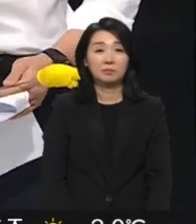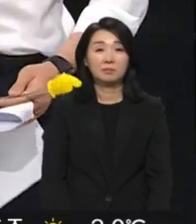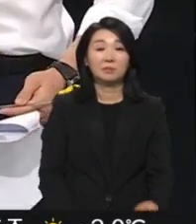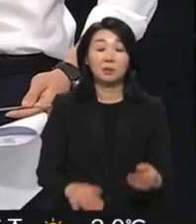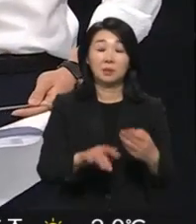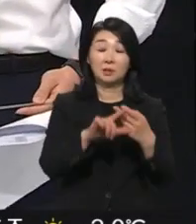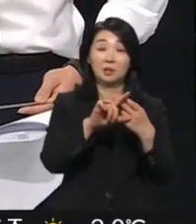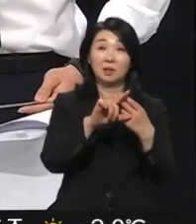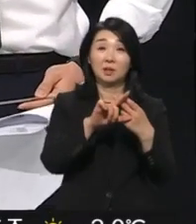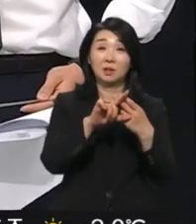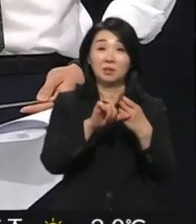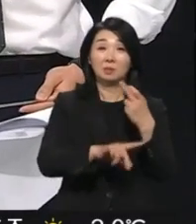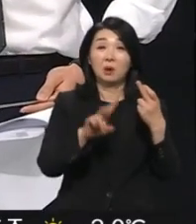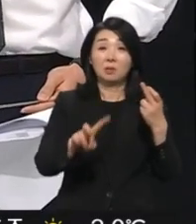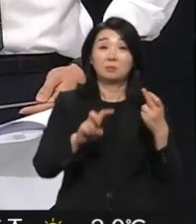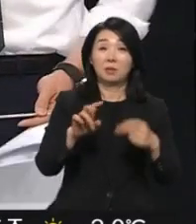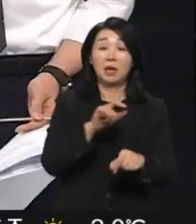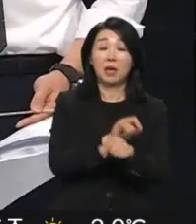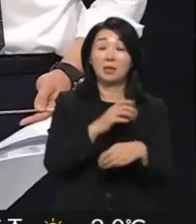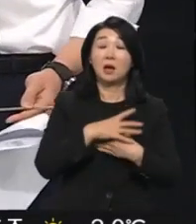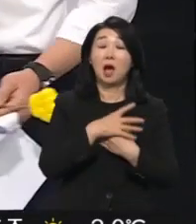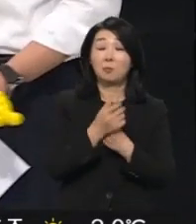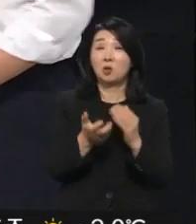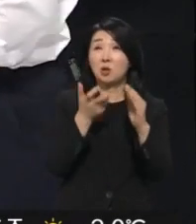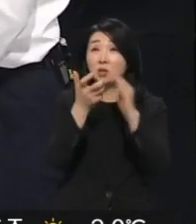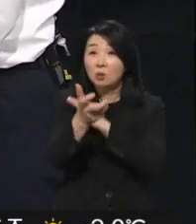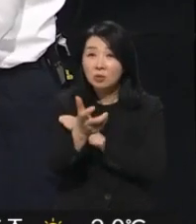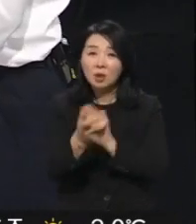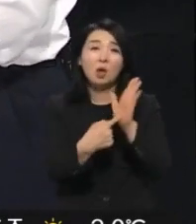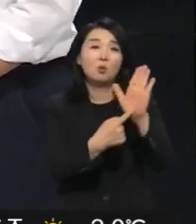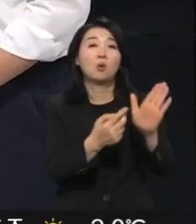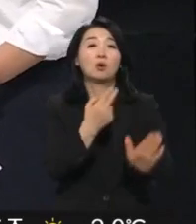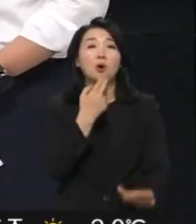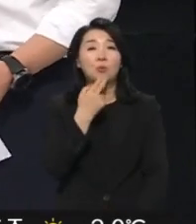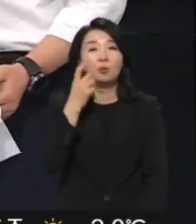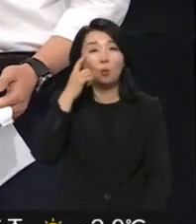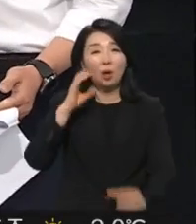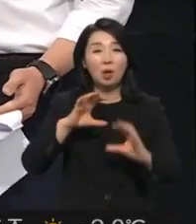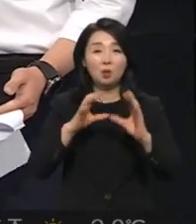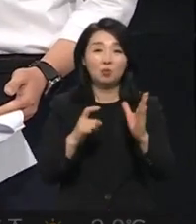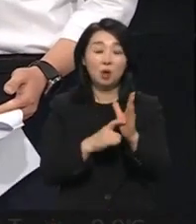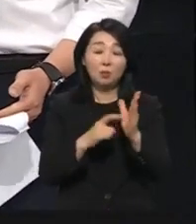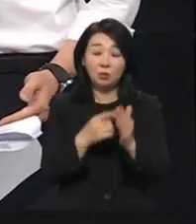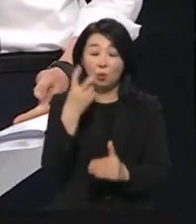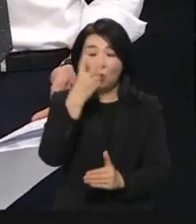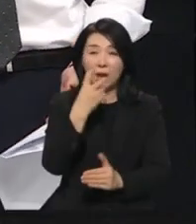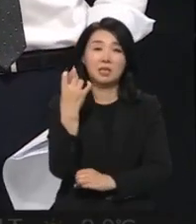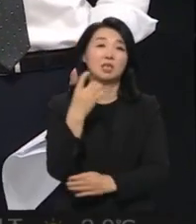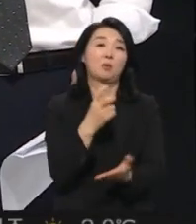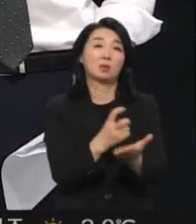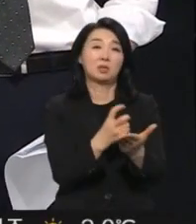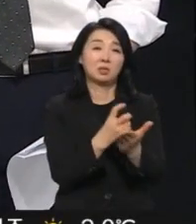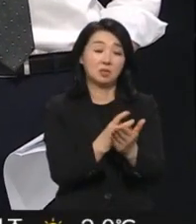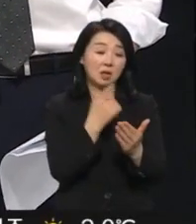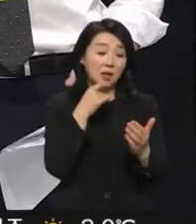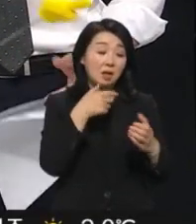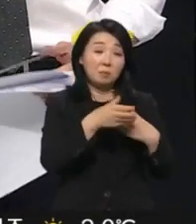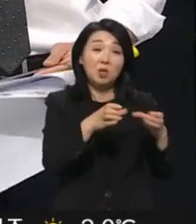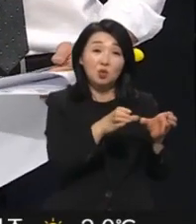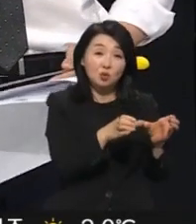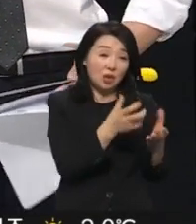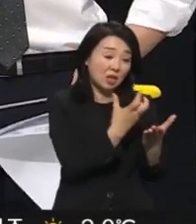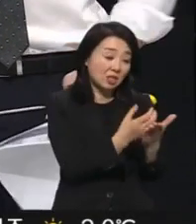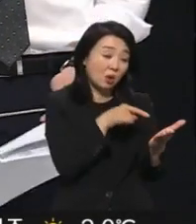행안부 현장 조사에서는 공개되지 않았던 자료죠. 이 국가위기 관리 기본 지침인데요. 민주당은 이 자료를